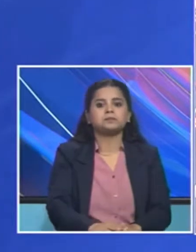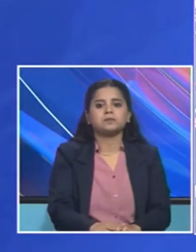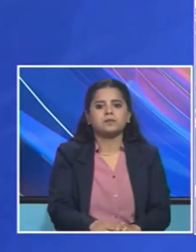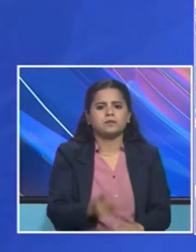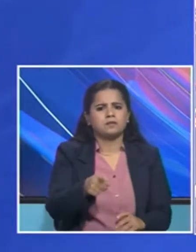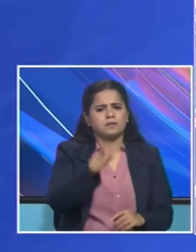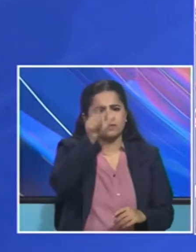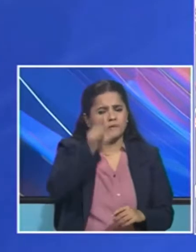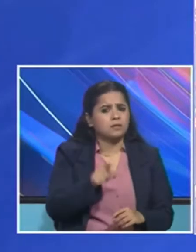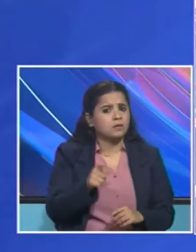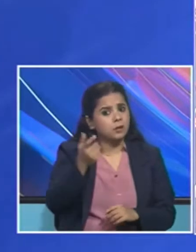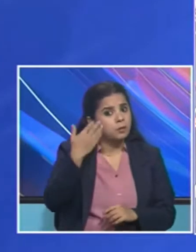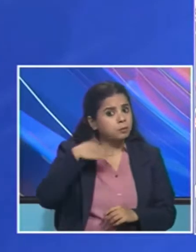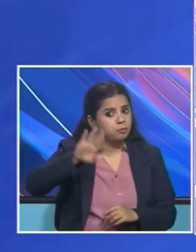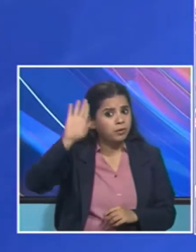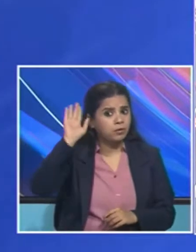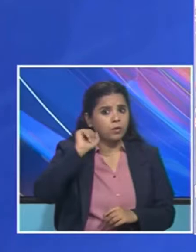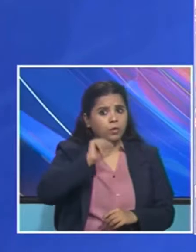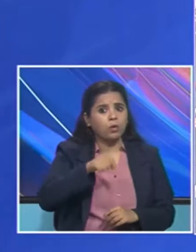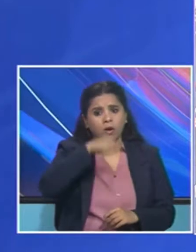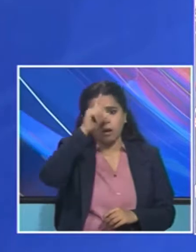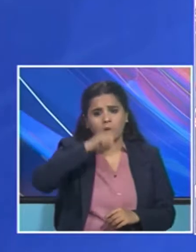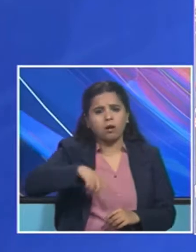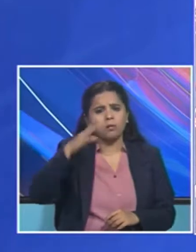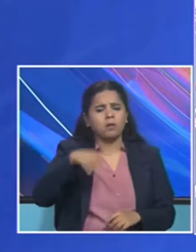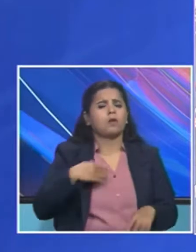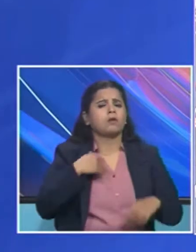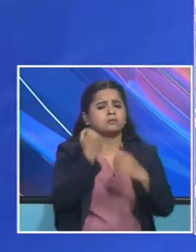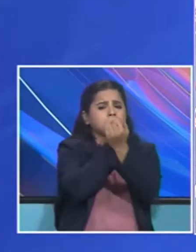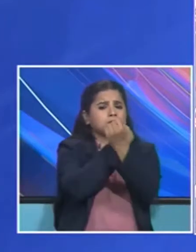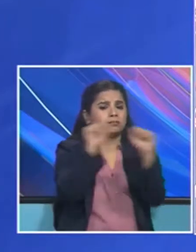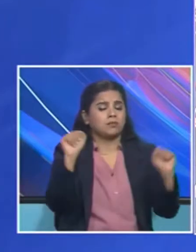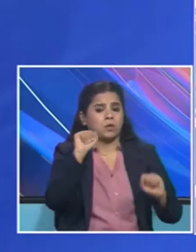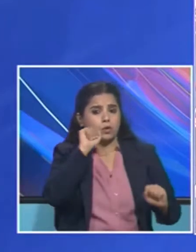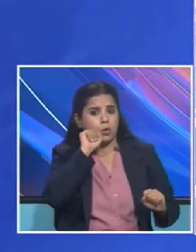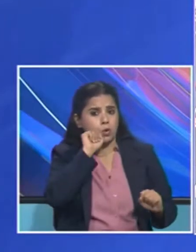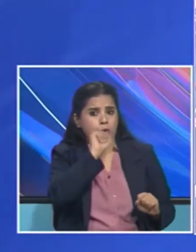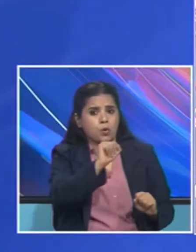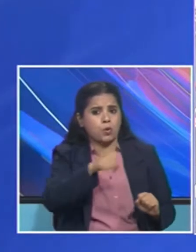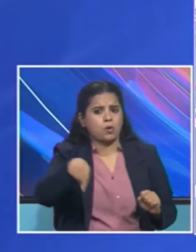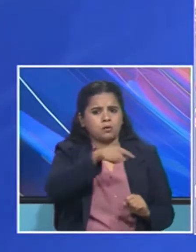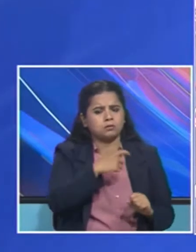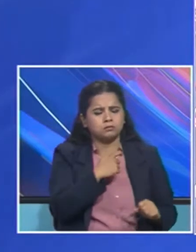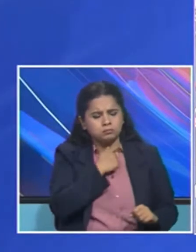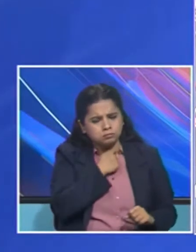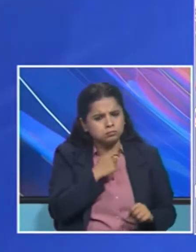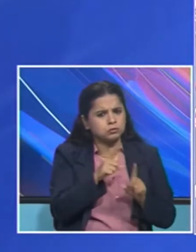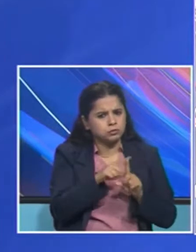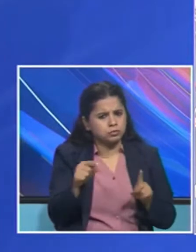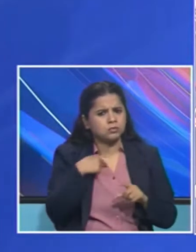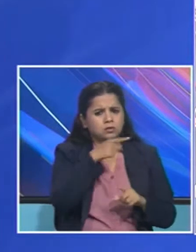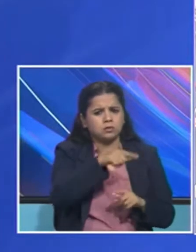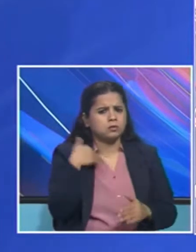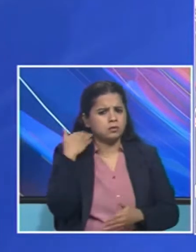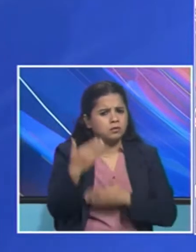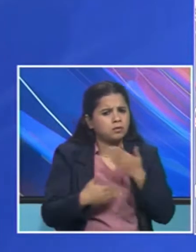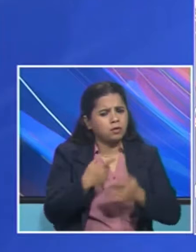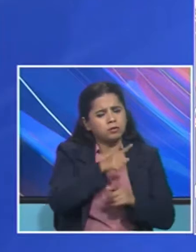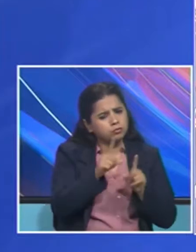जिसने विश्व में भारतीय लोकतंत्र की प्रतिष्ठा का निरंतर मजबूत